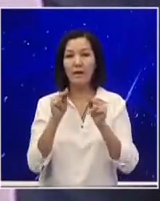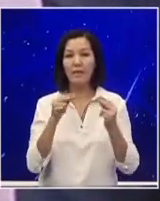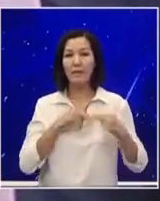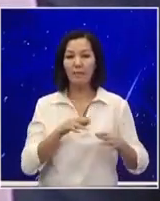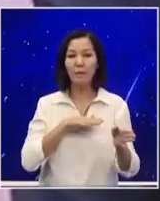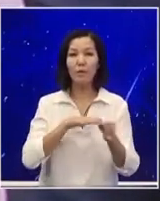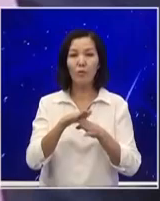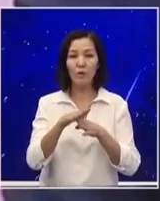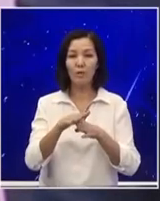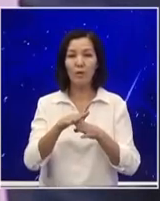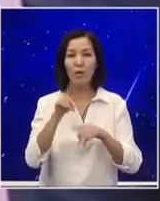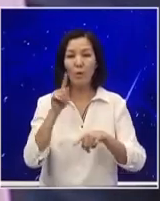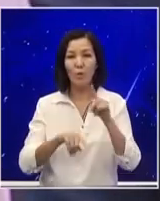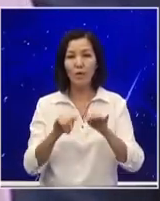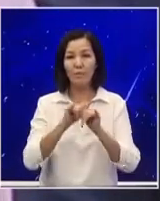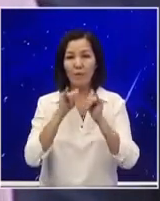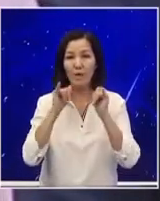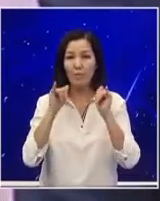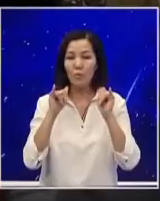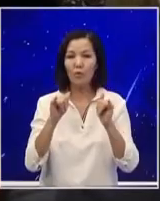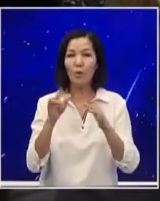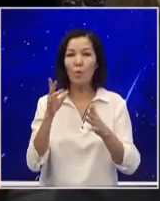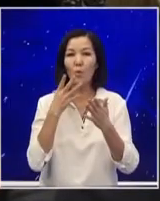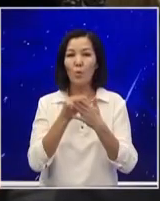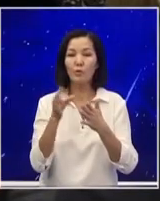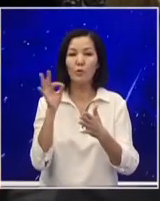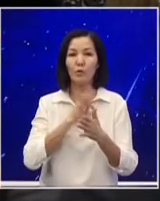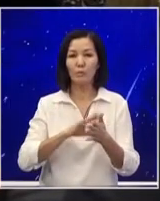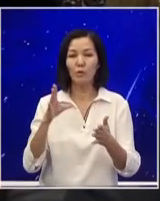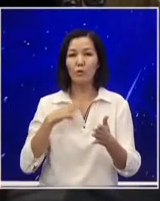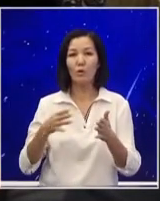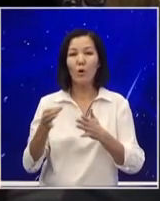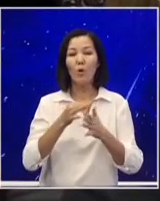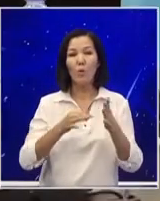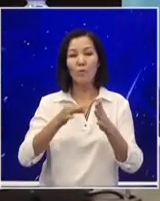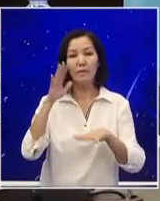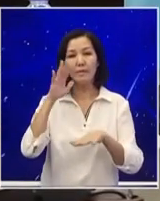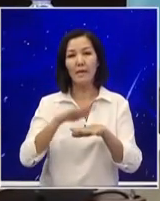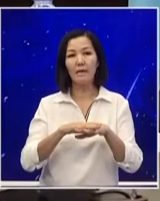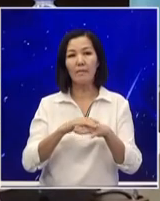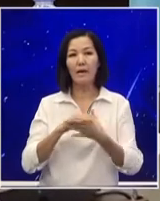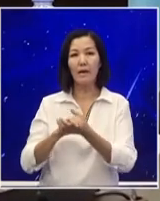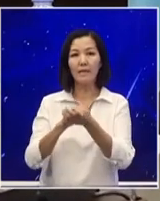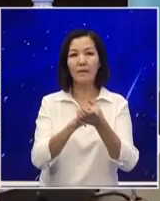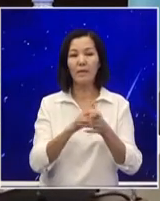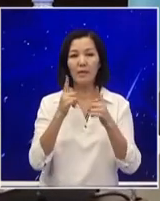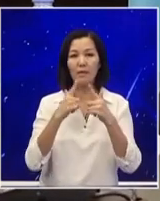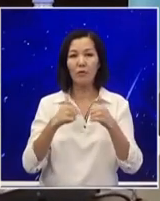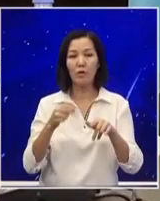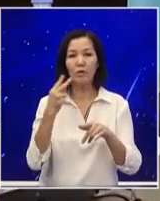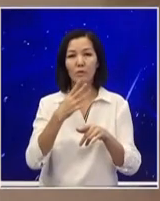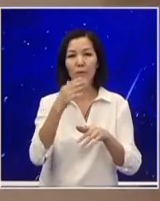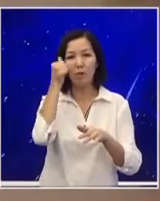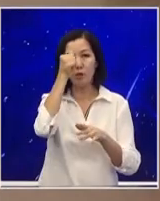өтеймін. Отанымыздың дамуына үлесімді қосамын. Жиын соңында облыс әкімі Амандық Ғаббасұлы ассамблеяның құрылғанына 25 жыл